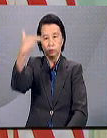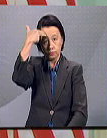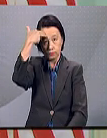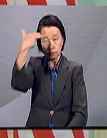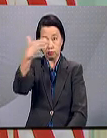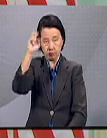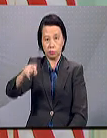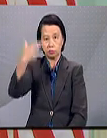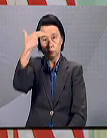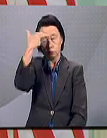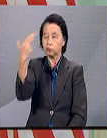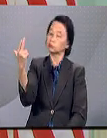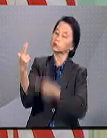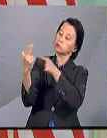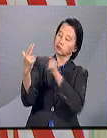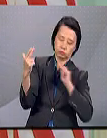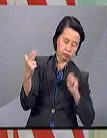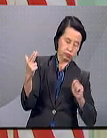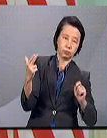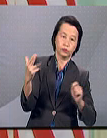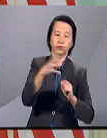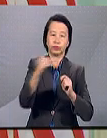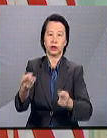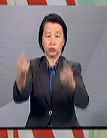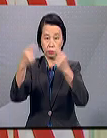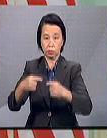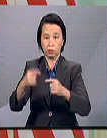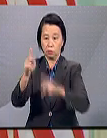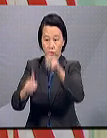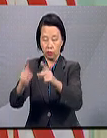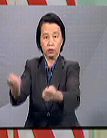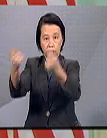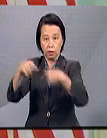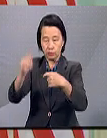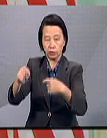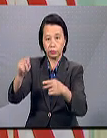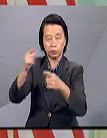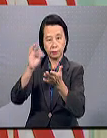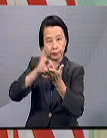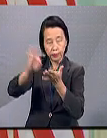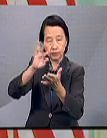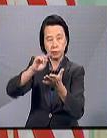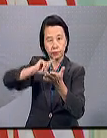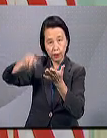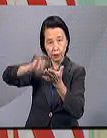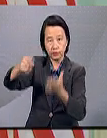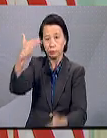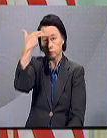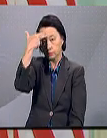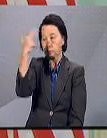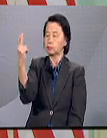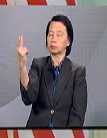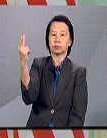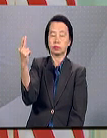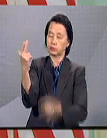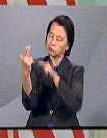perlu, kehadiran perlu di, tetamu yang hadir perlu diperiksa suhu badan. Dan kita tidak